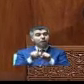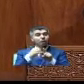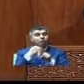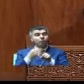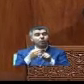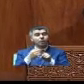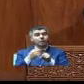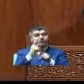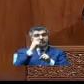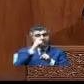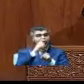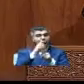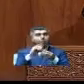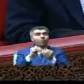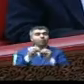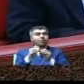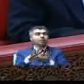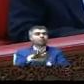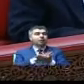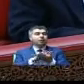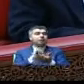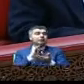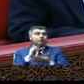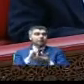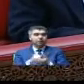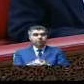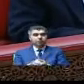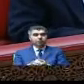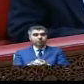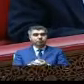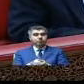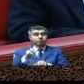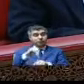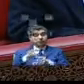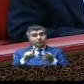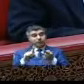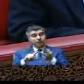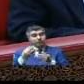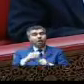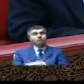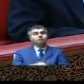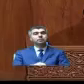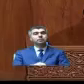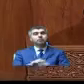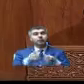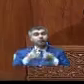النمو أو تحقيق نسب من العدالة المطلوبة. ومن جهة رابعة